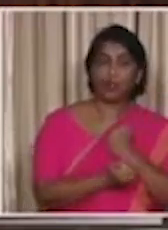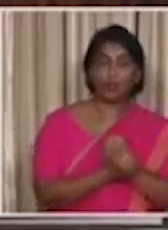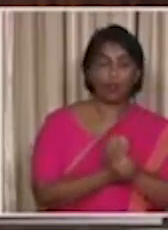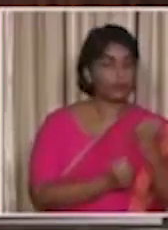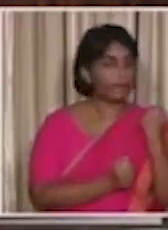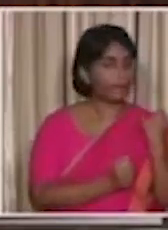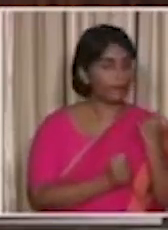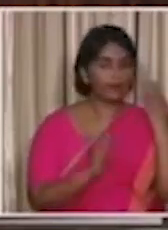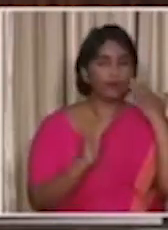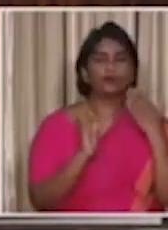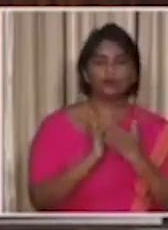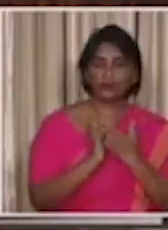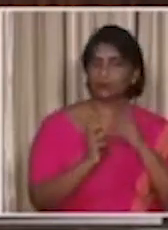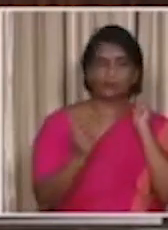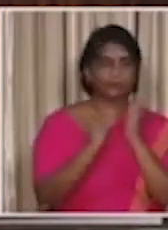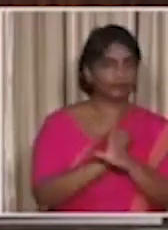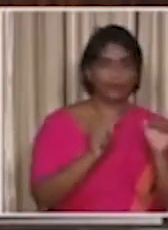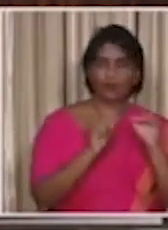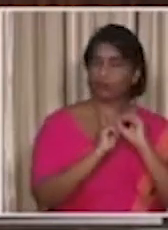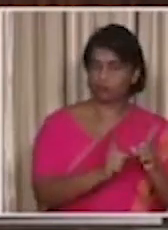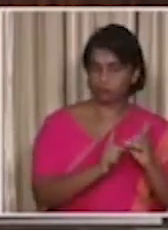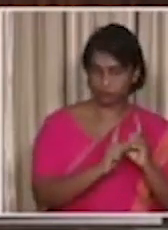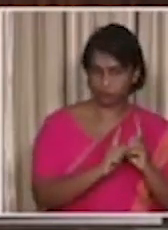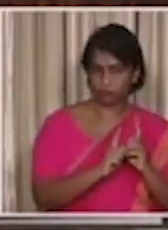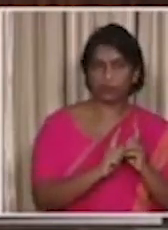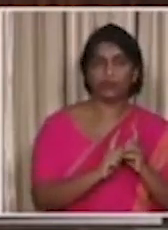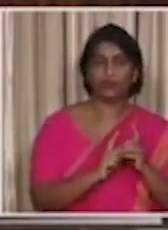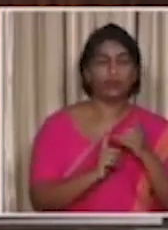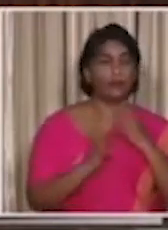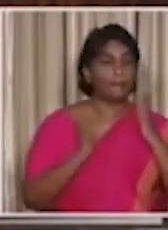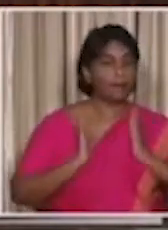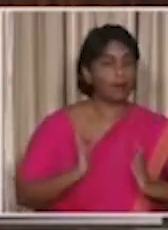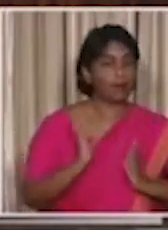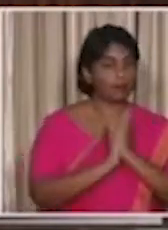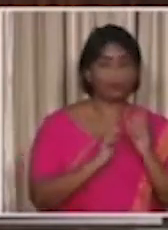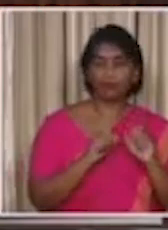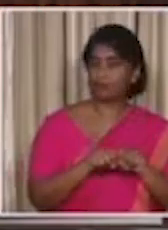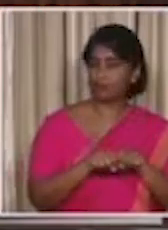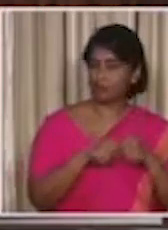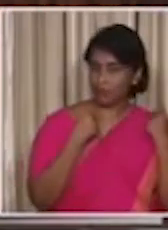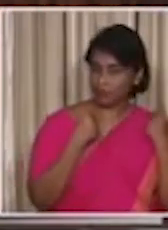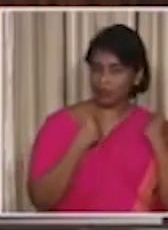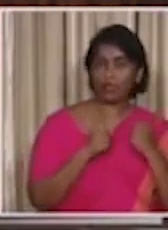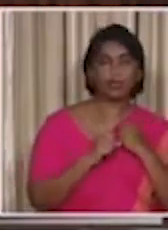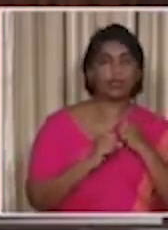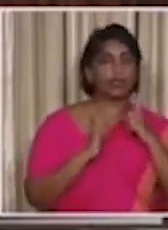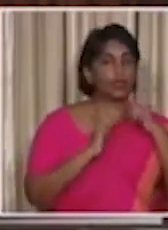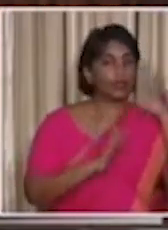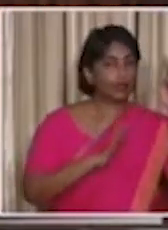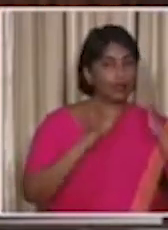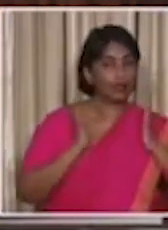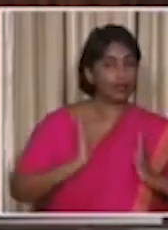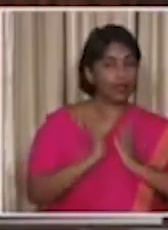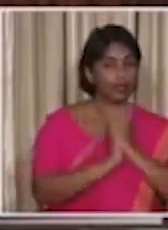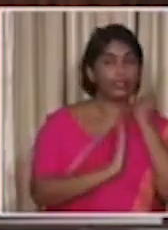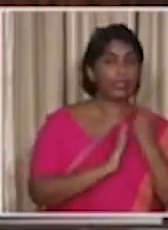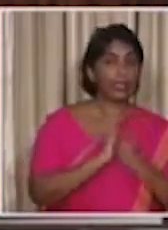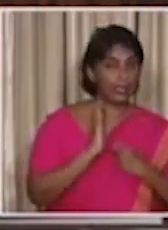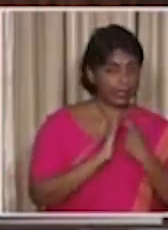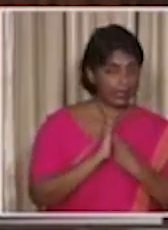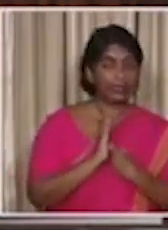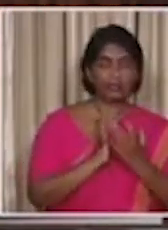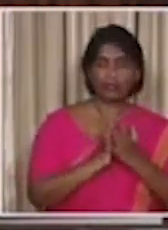බලතල සම්බන්ධයෙන් කිසිදු වෙනසක් සිදු වෙන්නේ නැහැ. මානව හිමිකම් උල්ලංඝනය, ජාත්‍යන්තර මානව හිමිකම් නීති බරපතල